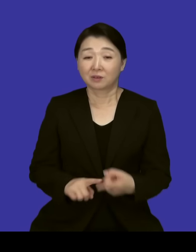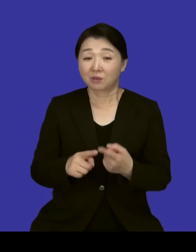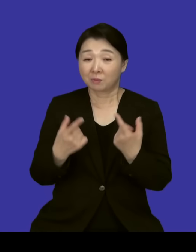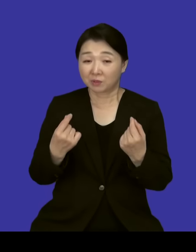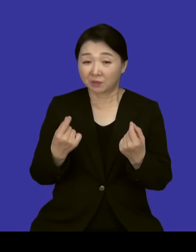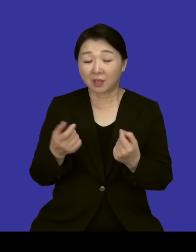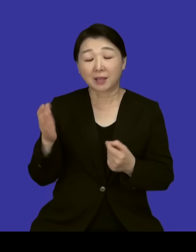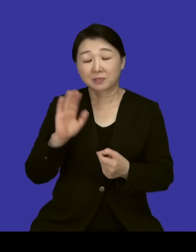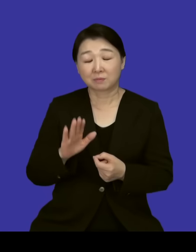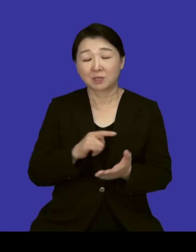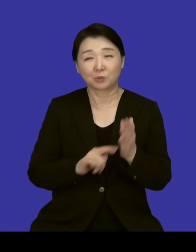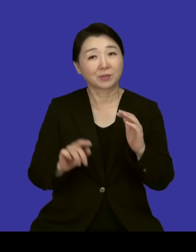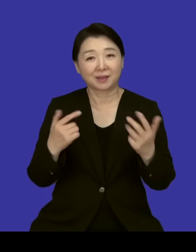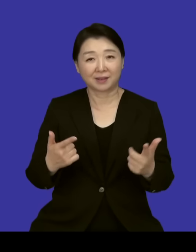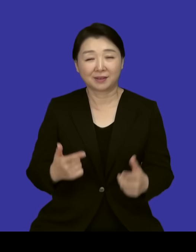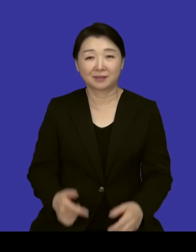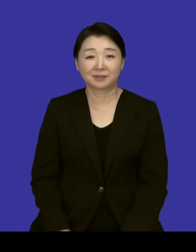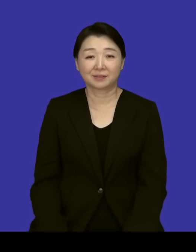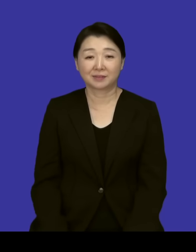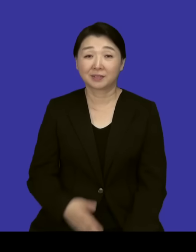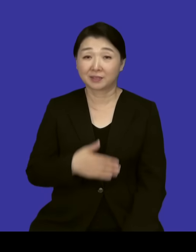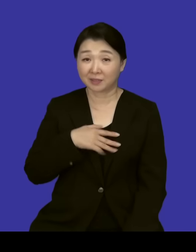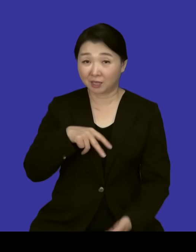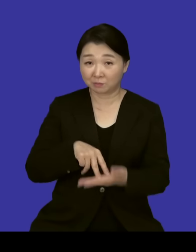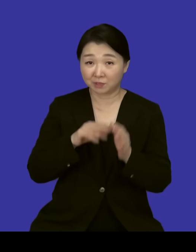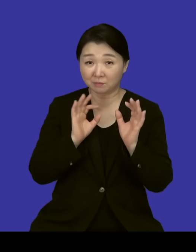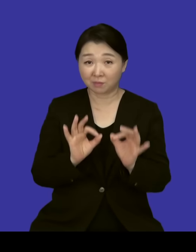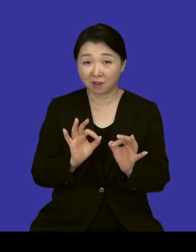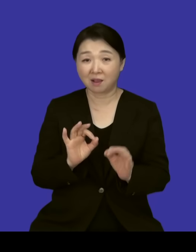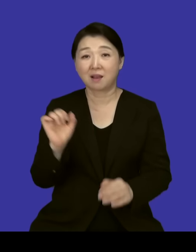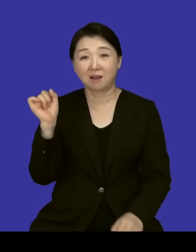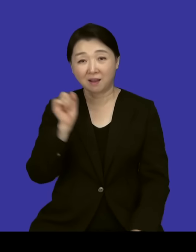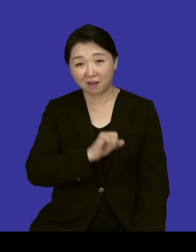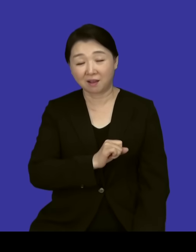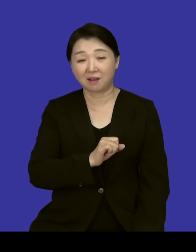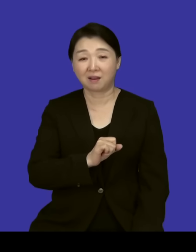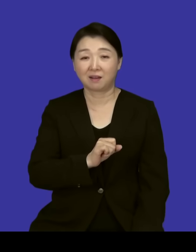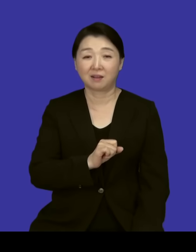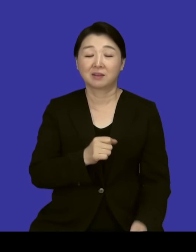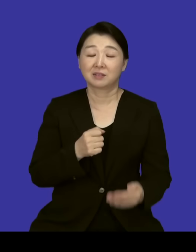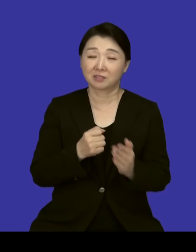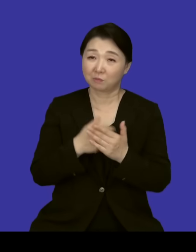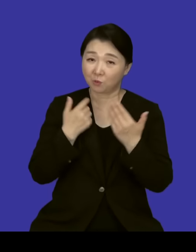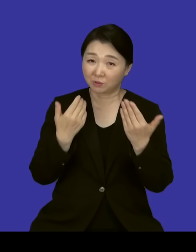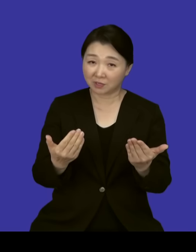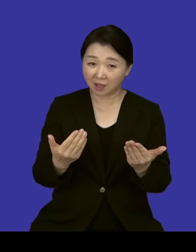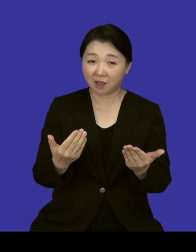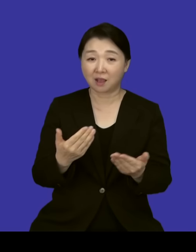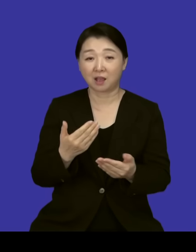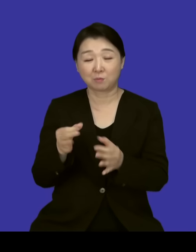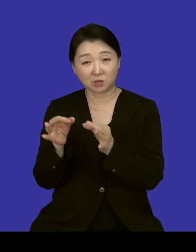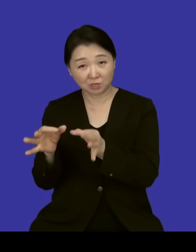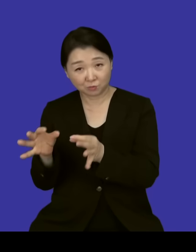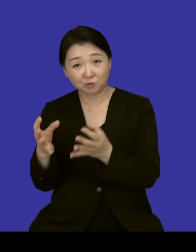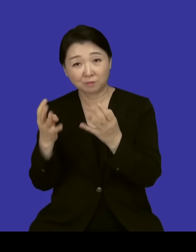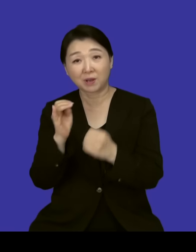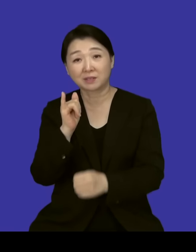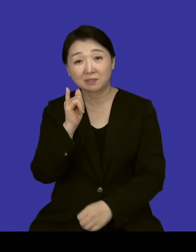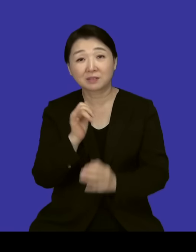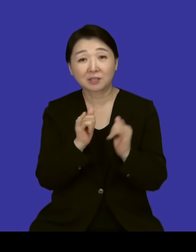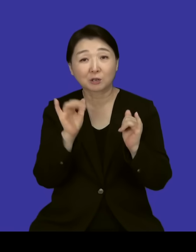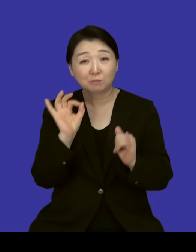봐지는데 절대 그게 아니라는 거죠. 그래서 제가 보니까 그래서 훨씬 봉사나 기부나 이런 걸 많이 하는